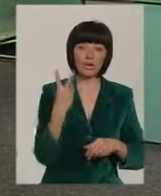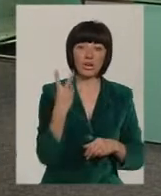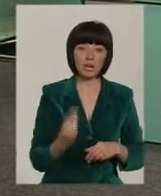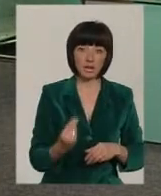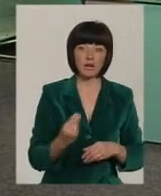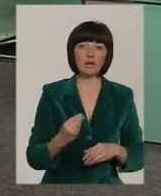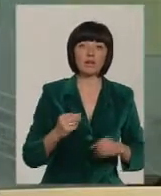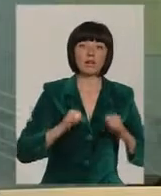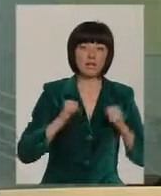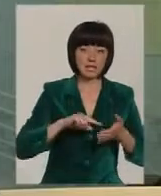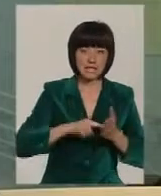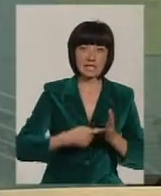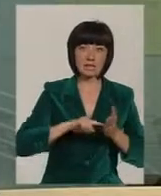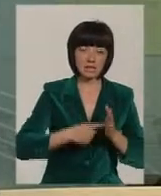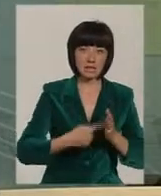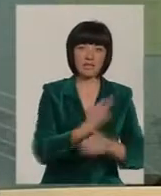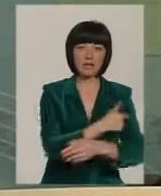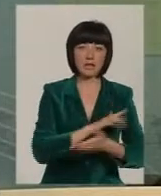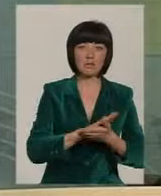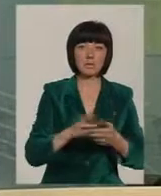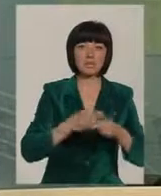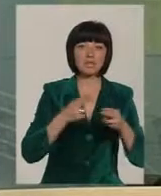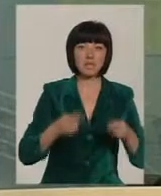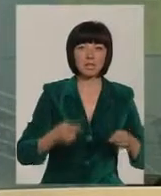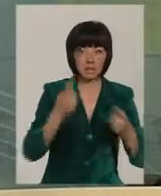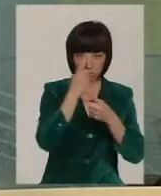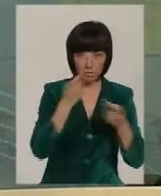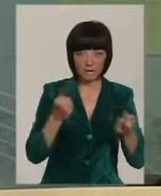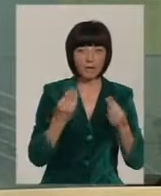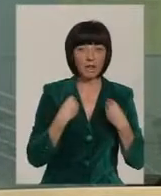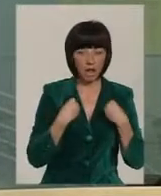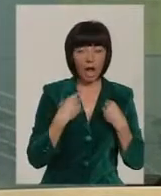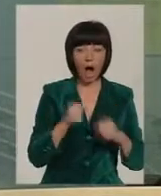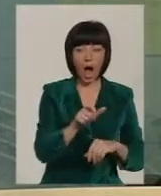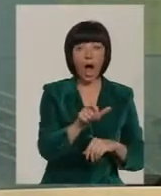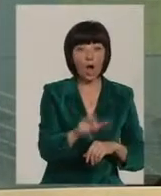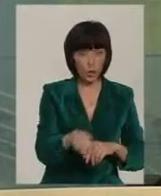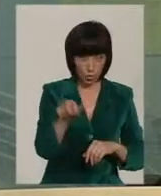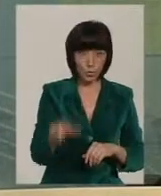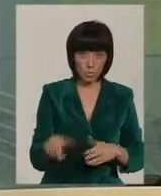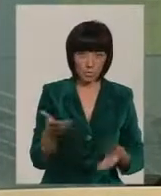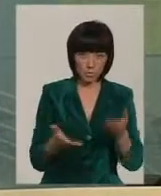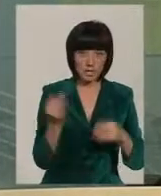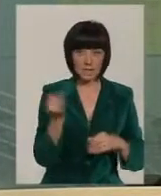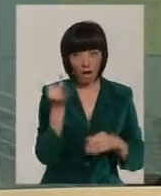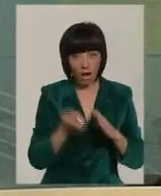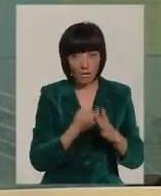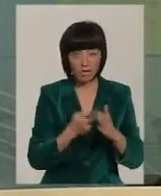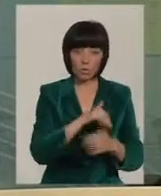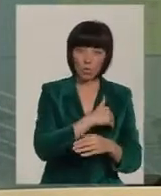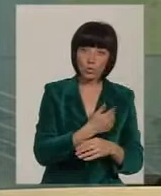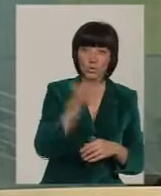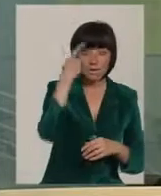так настирливо санепідемстанцію просити, щоб вони хоча б якусь інформацію надали. А люди ж, мабуть, цікавляться чи